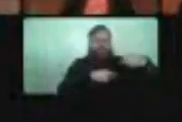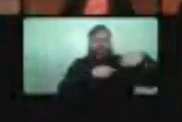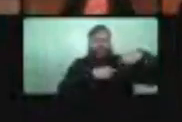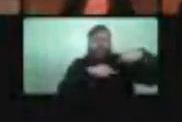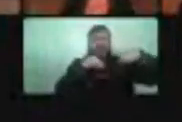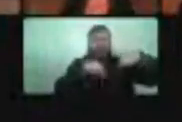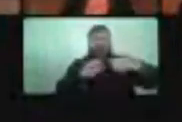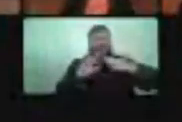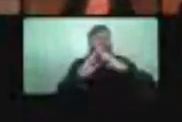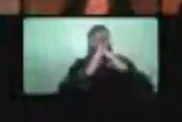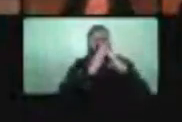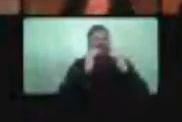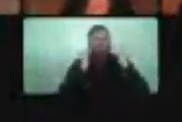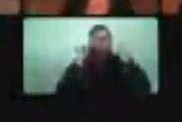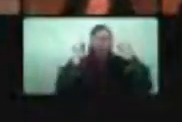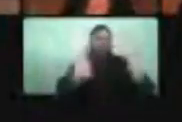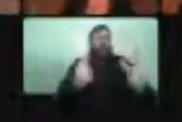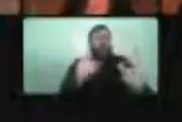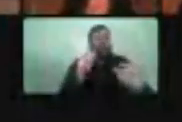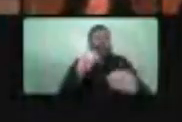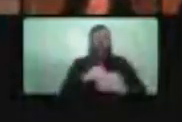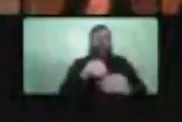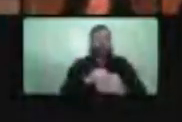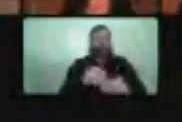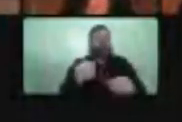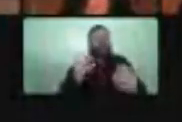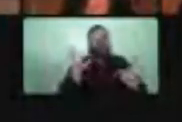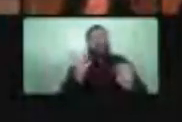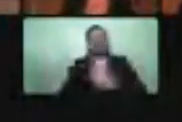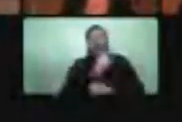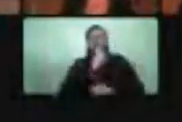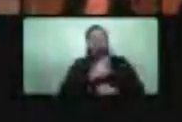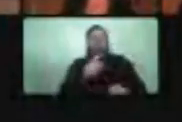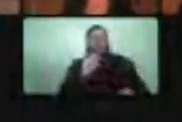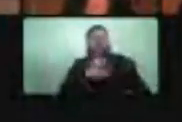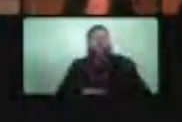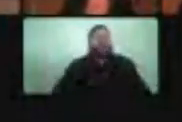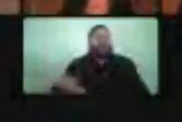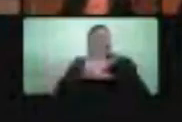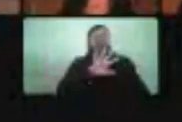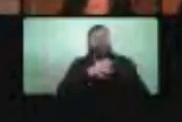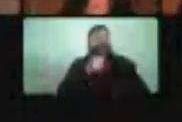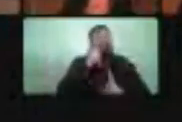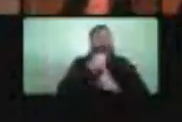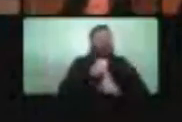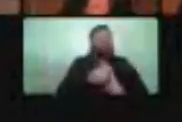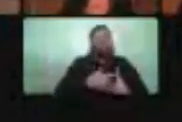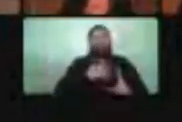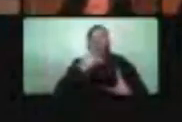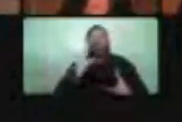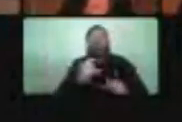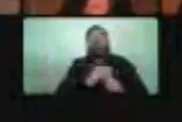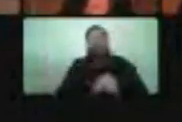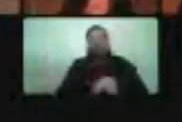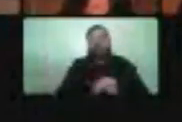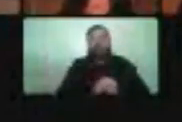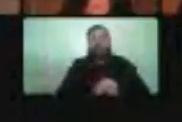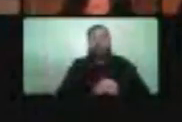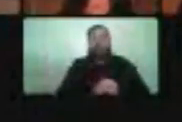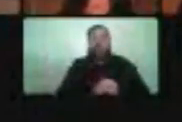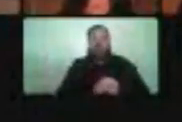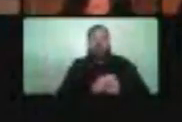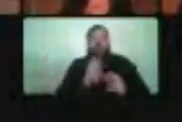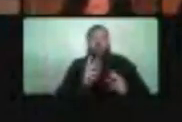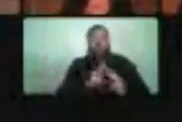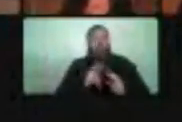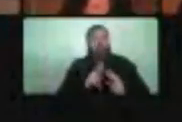mtu anawekeza, na lazima tuhakikishe kwamba kila jamii